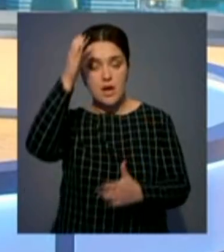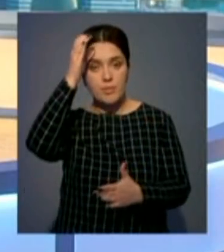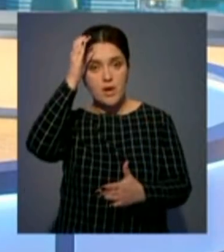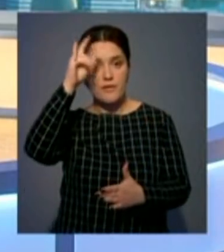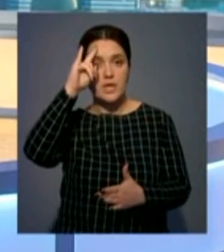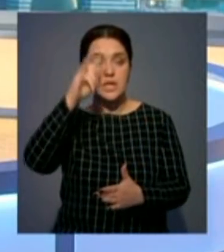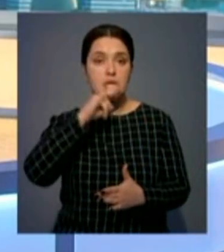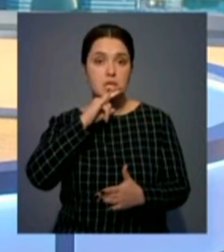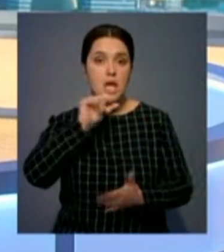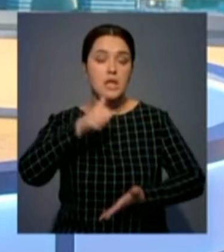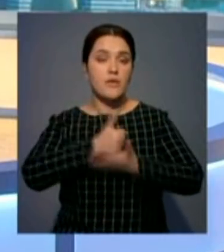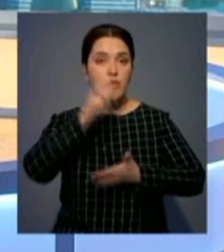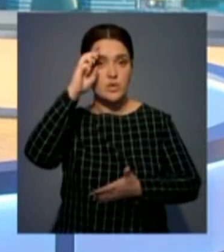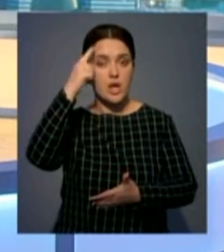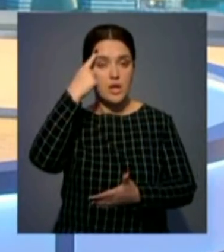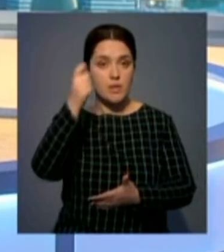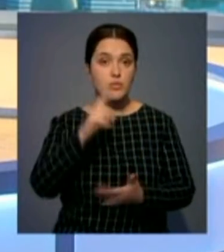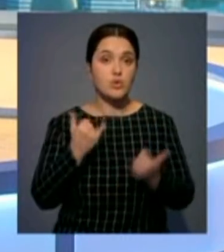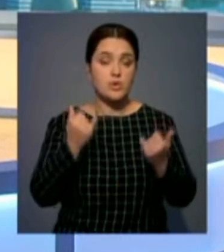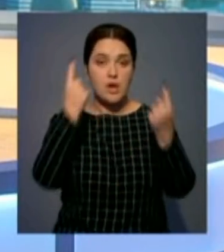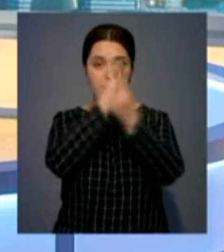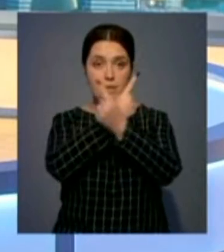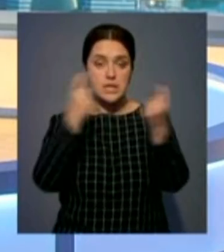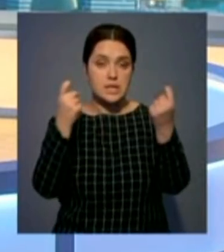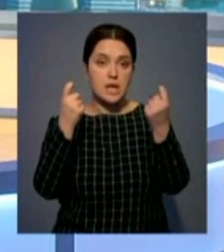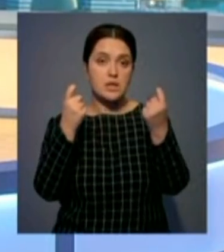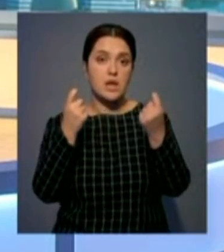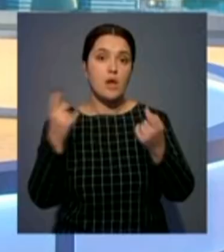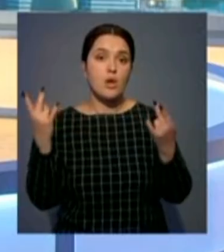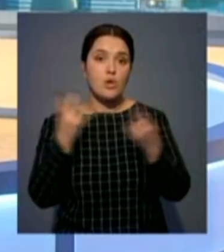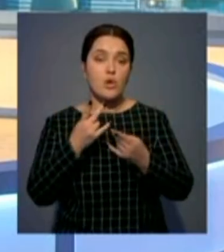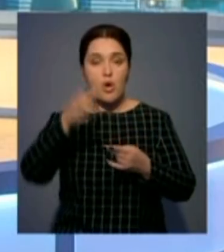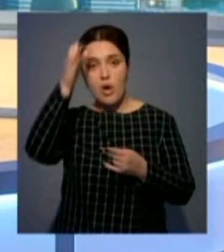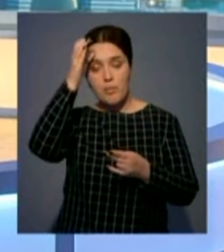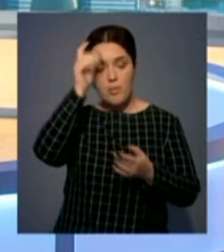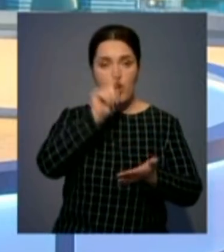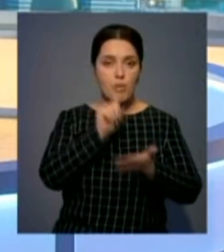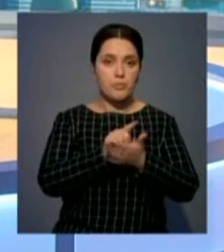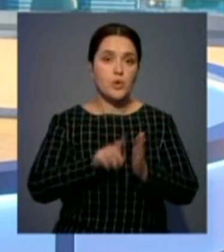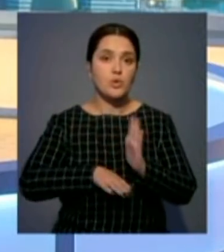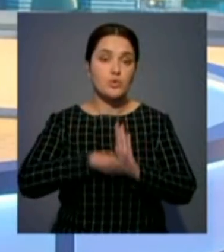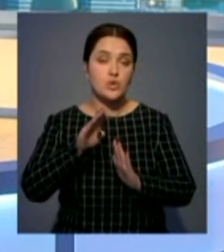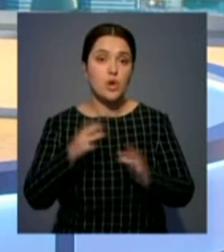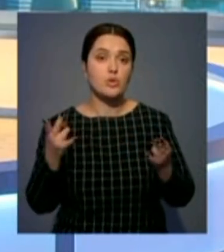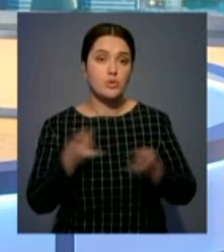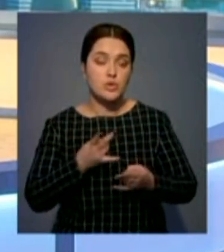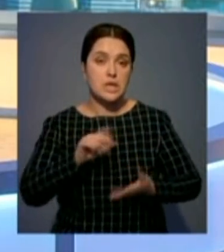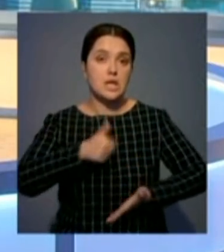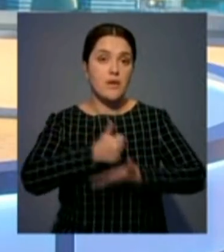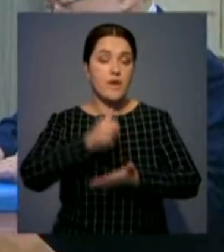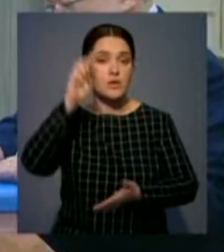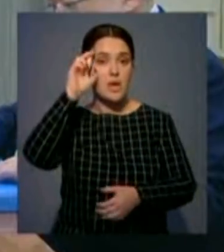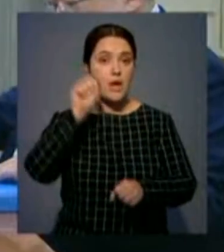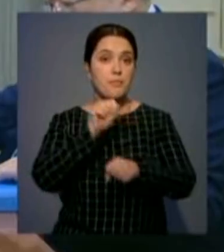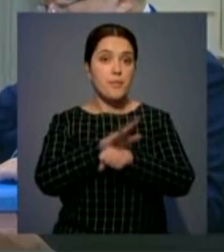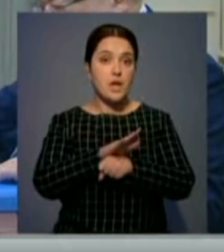стране. Президент напомнил, что в нынешнем послании особое внимание уделено в сфере образования. В частности, глава государства